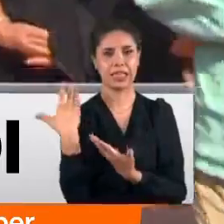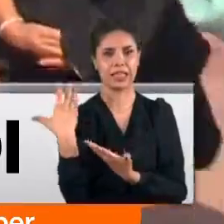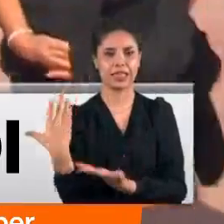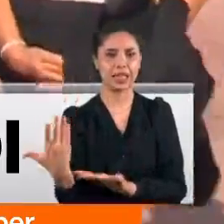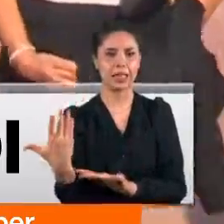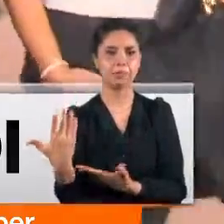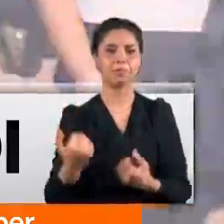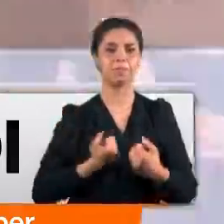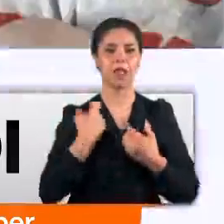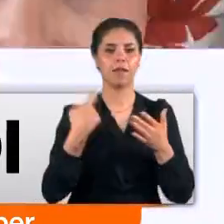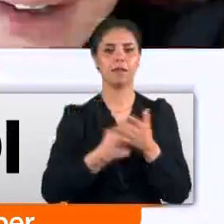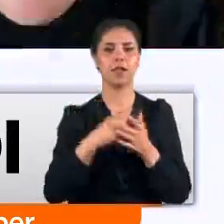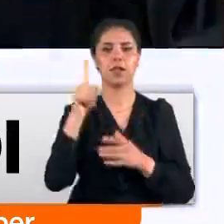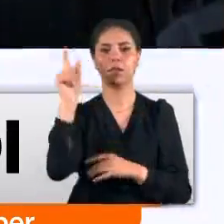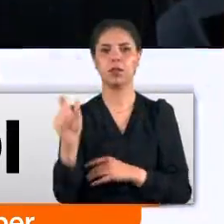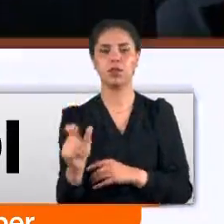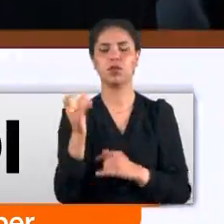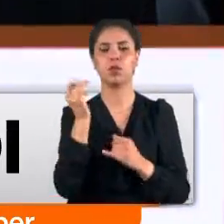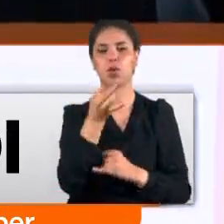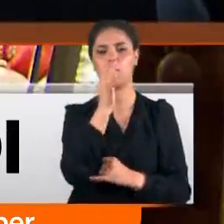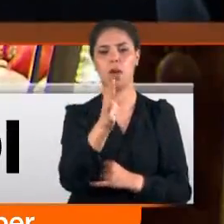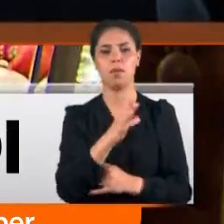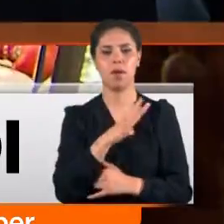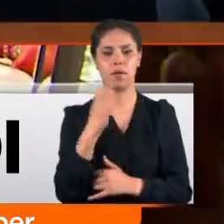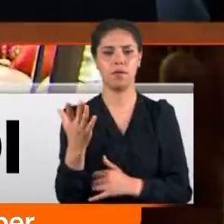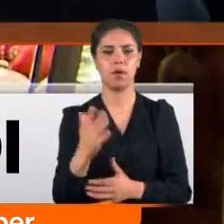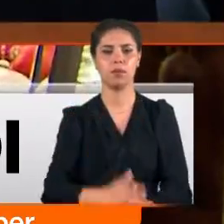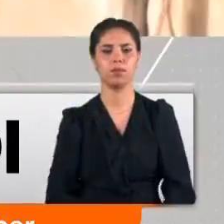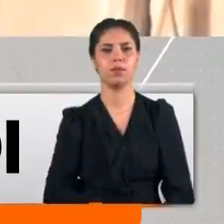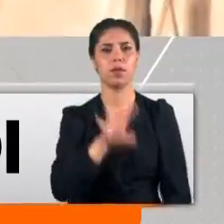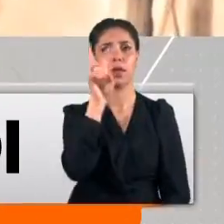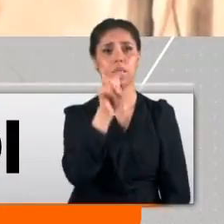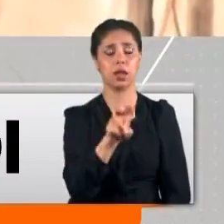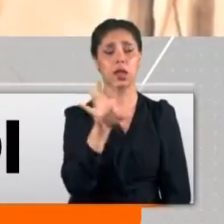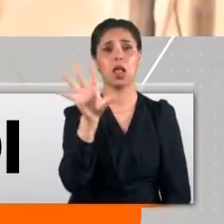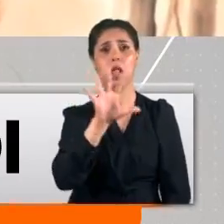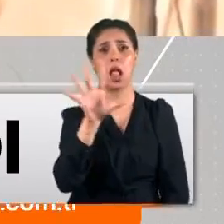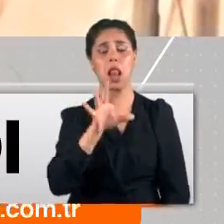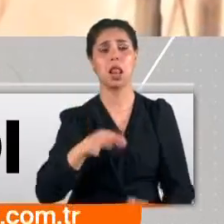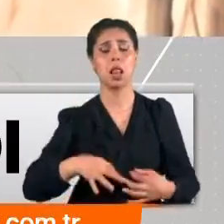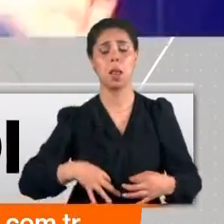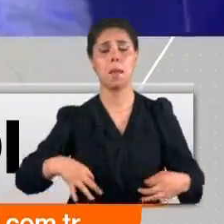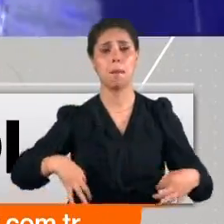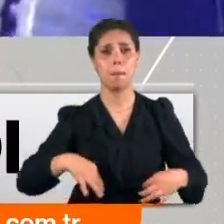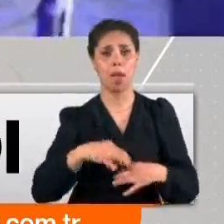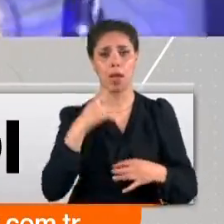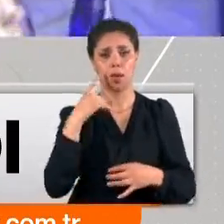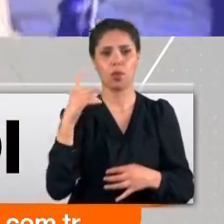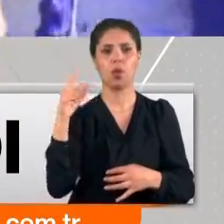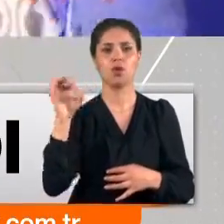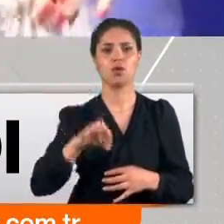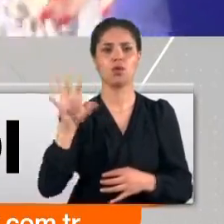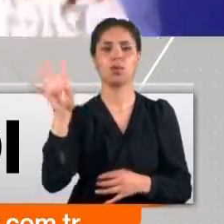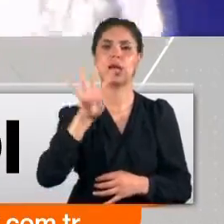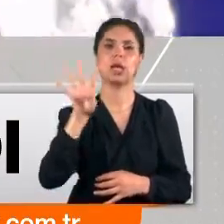ismi Işın Karaca, hayranlarını üzen bir haberle gündeme geldi. 48-50 bedenden 74,5 falana düştüm, 38-40 bedene.